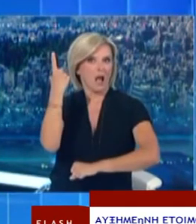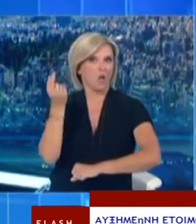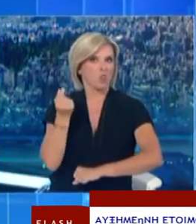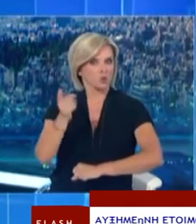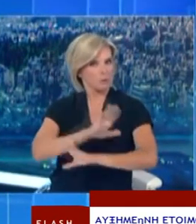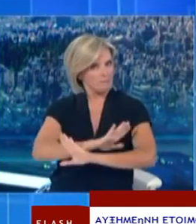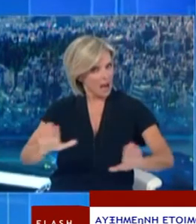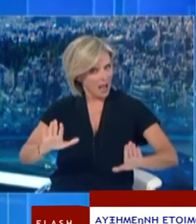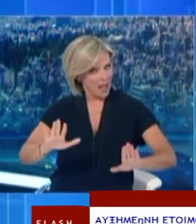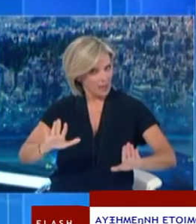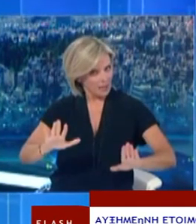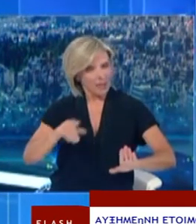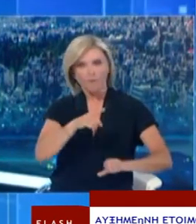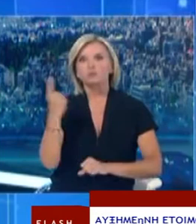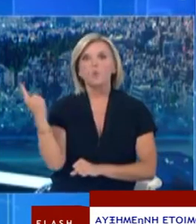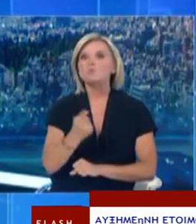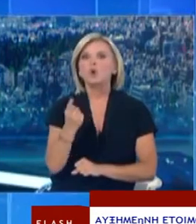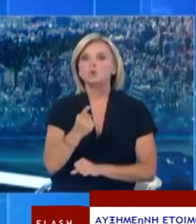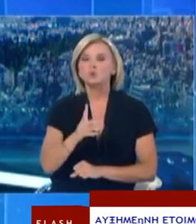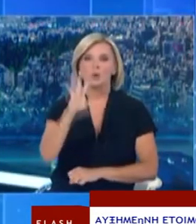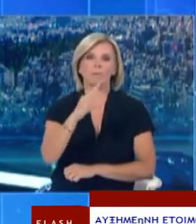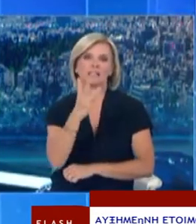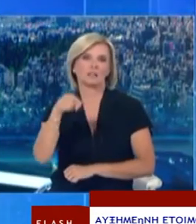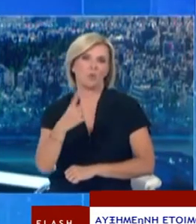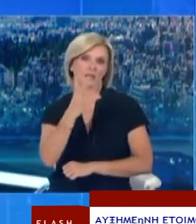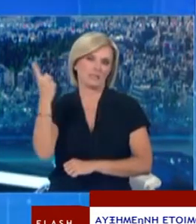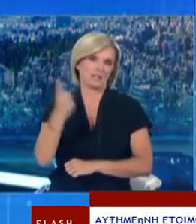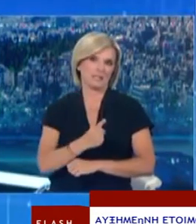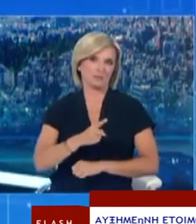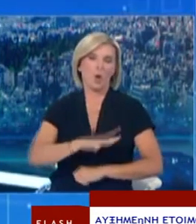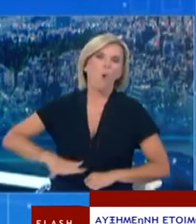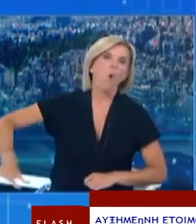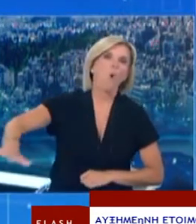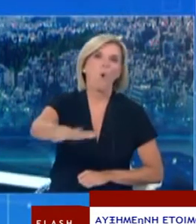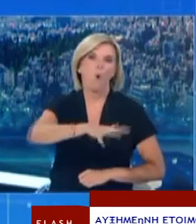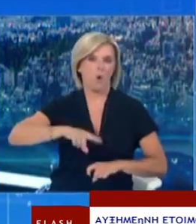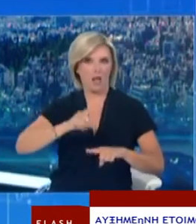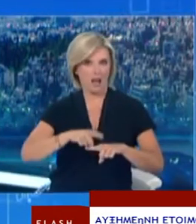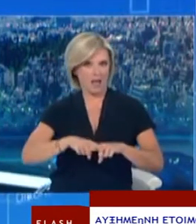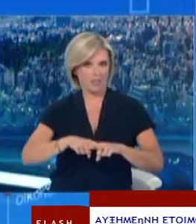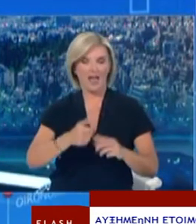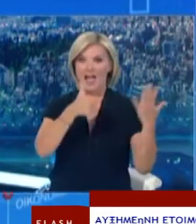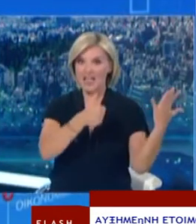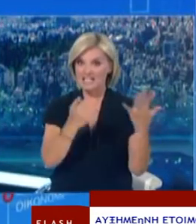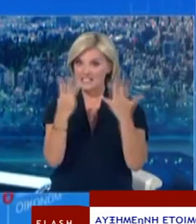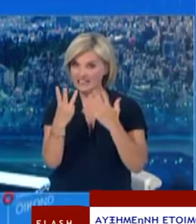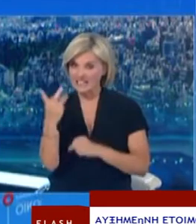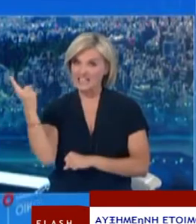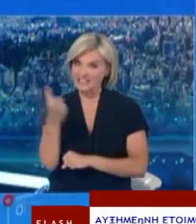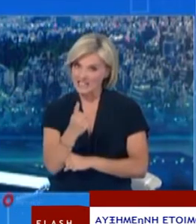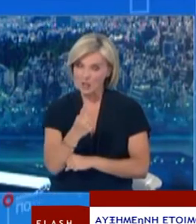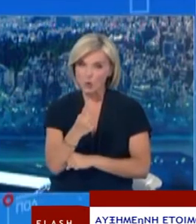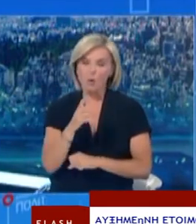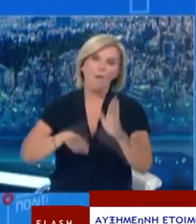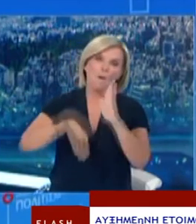δόση και αυτό αντιστοιχεί σε ποσοστό 53,4% επί του γενικού πληθυσμού και 63% επί του ενήλικου